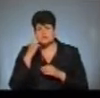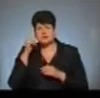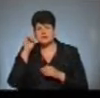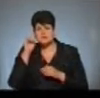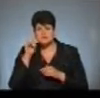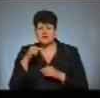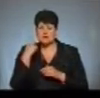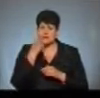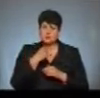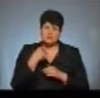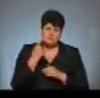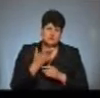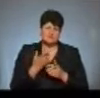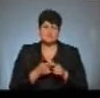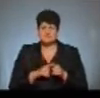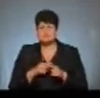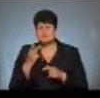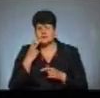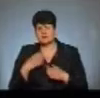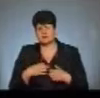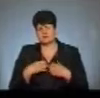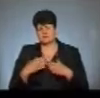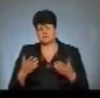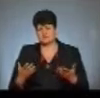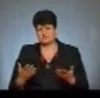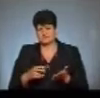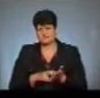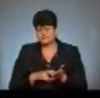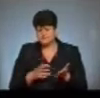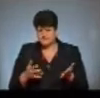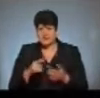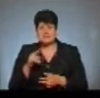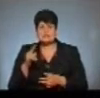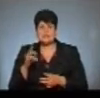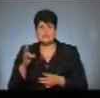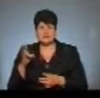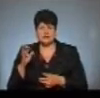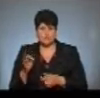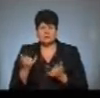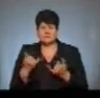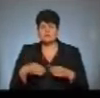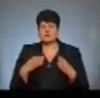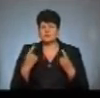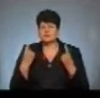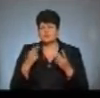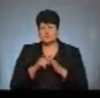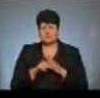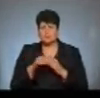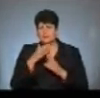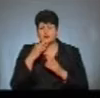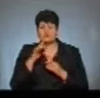а чи особистості і так далі, це завжди стрес, обов'язково. ЗНО зараз надають дуже великого значення, воно багато на що